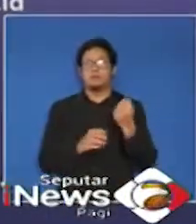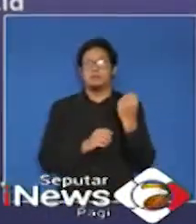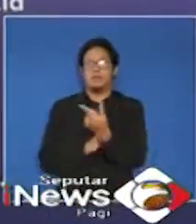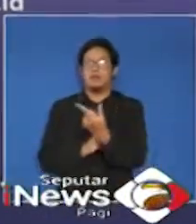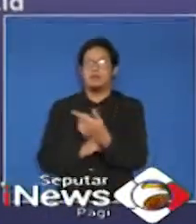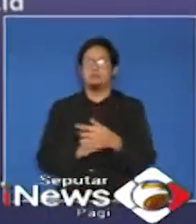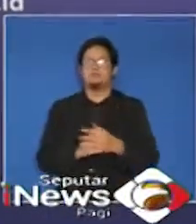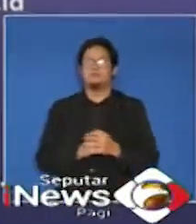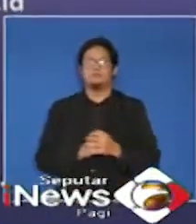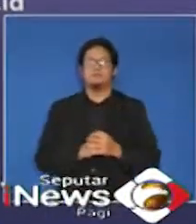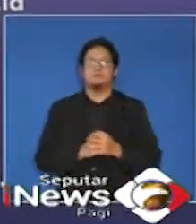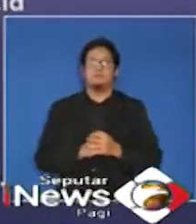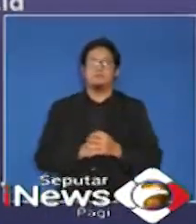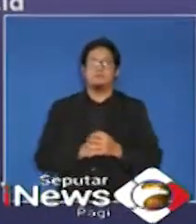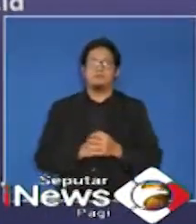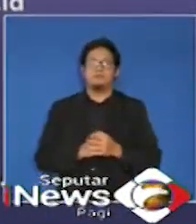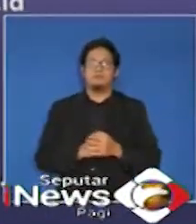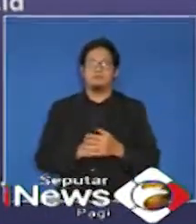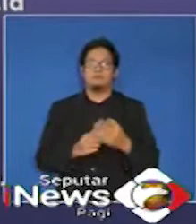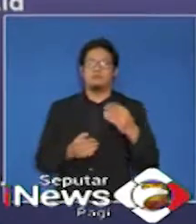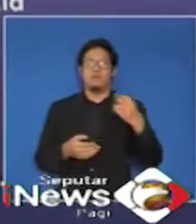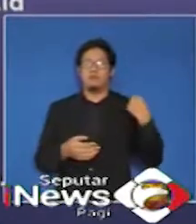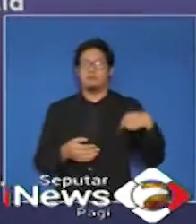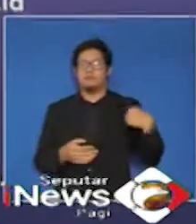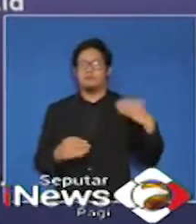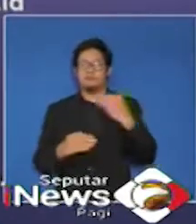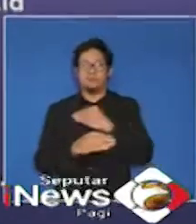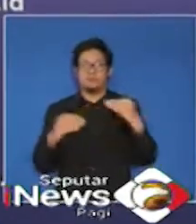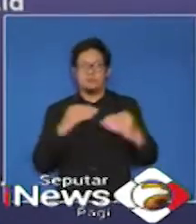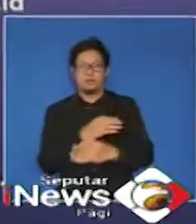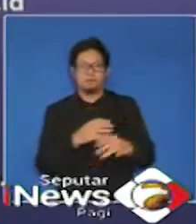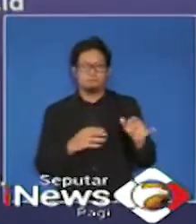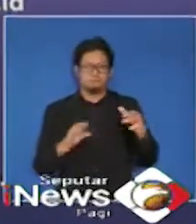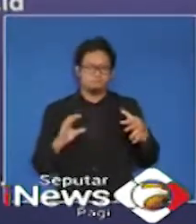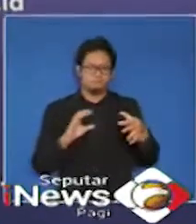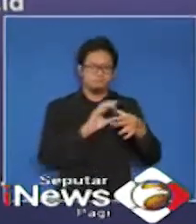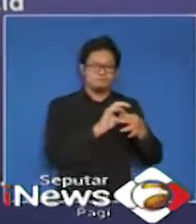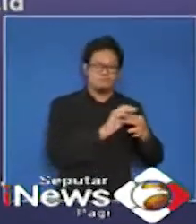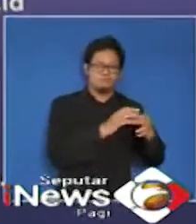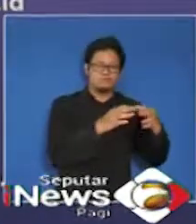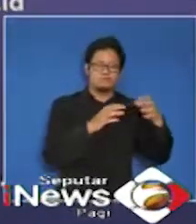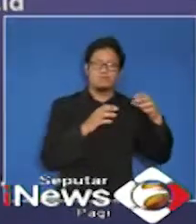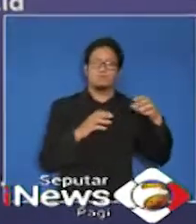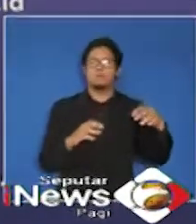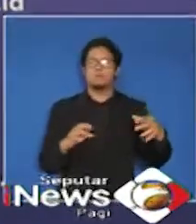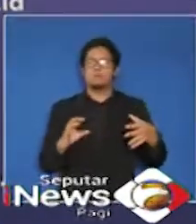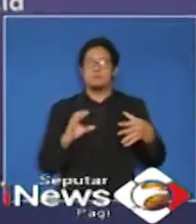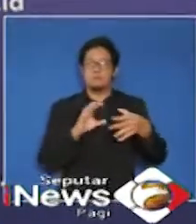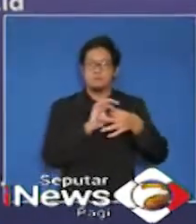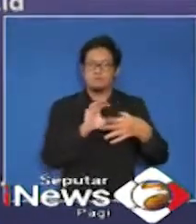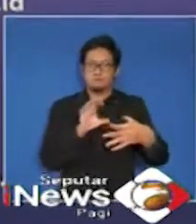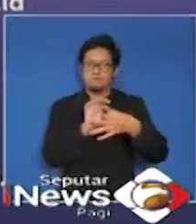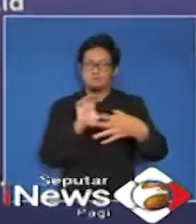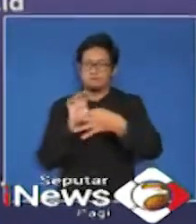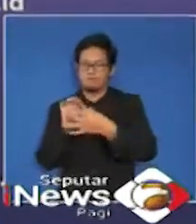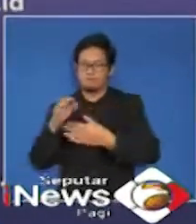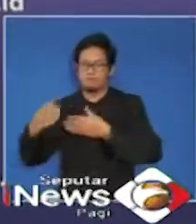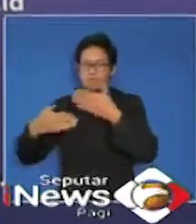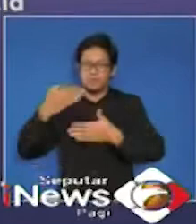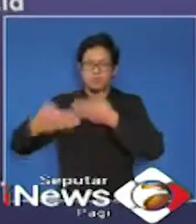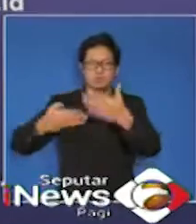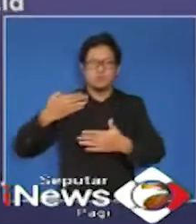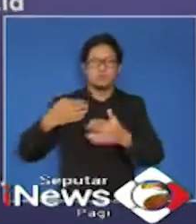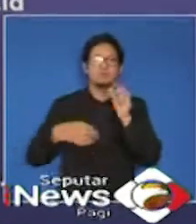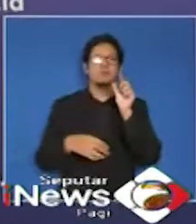Hai sedang saudara Kementerian Perhubungan bersama pihak-pihak terkait juga telah dan akan terus berkoordinasi untuk